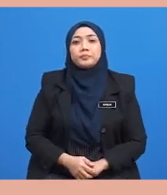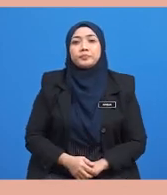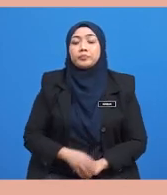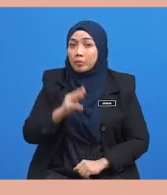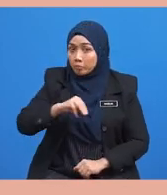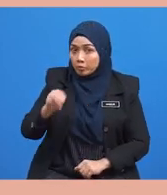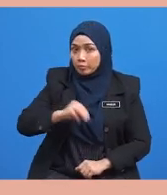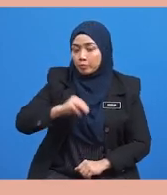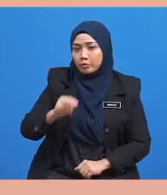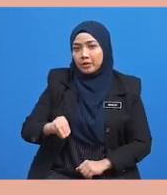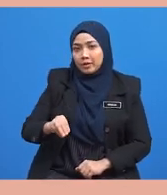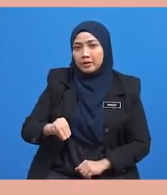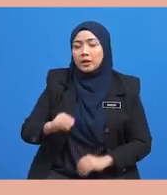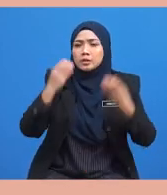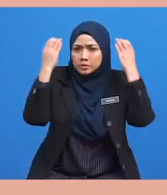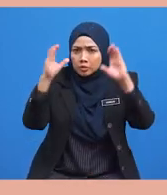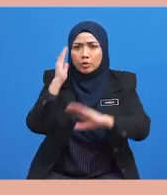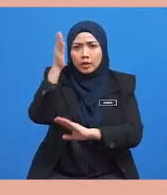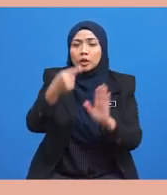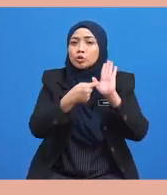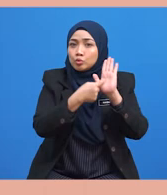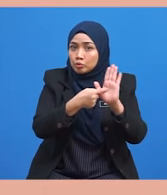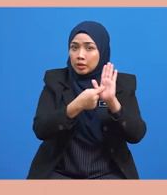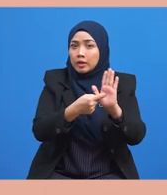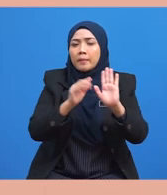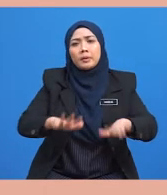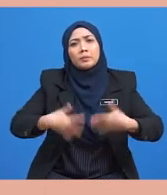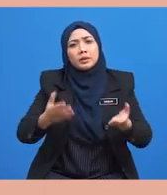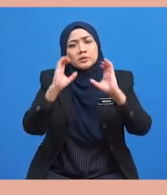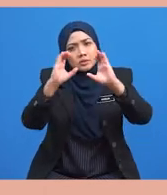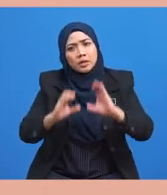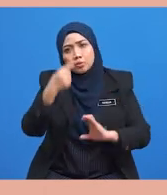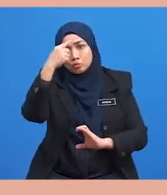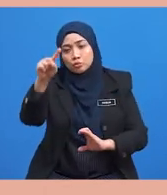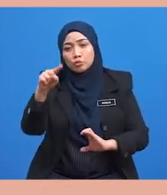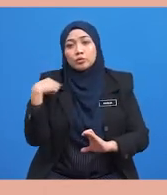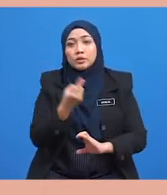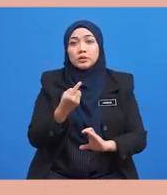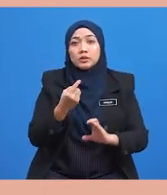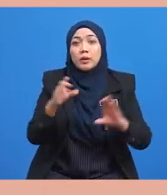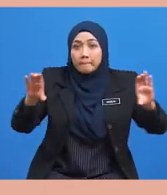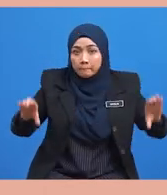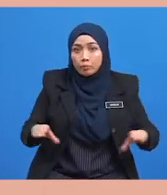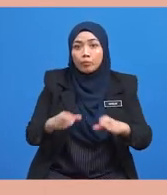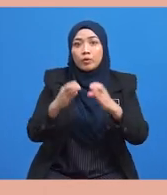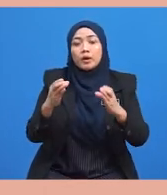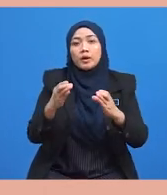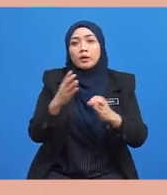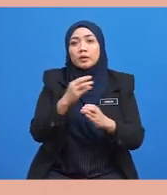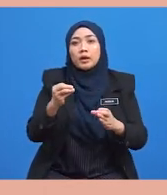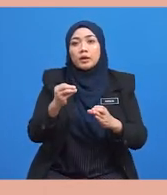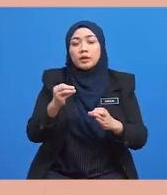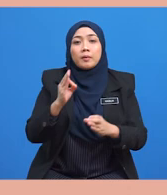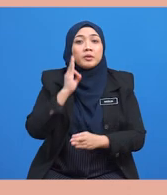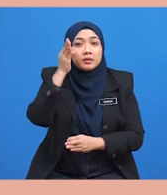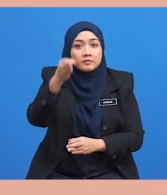Baiklah murid-murid, cikgu akan tunjukkan pula bagaimana cara untuk membina seterusnya